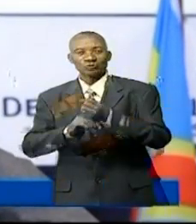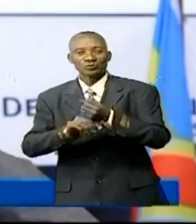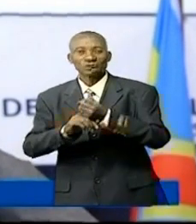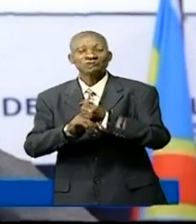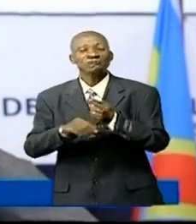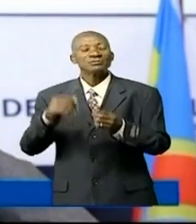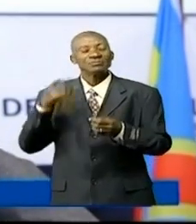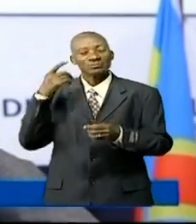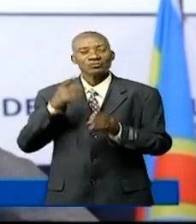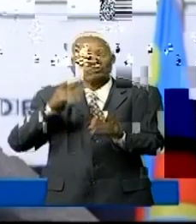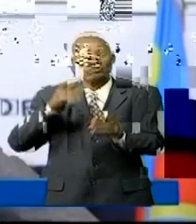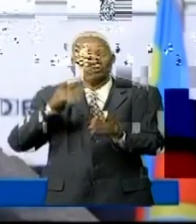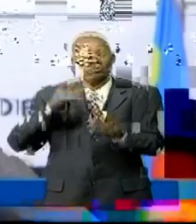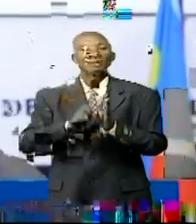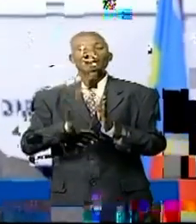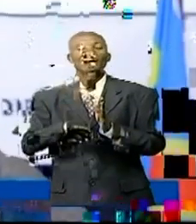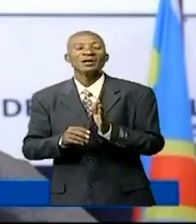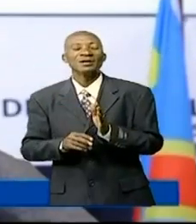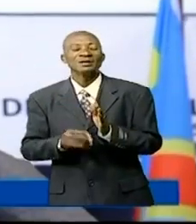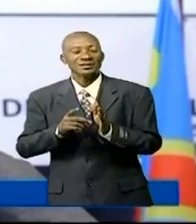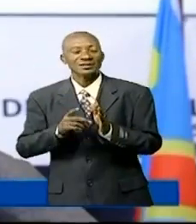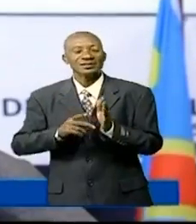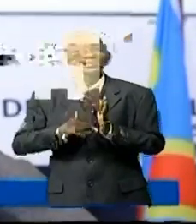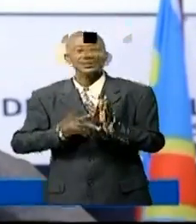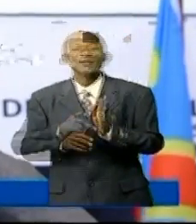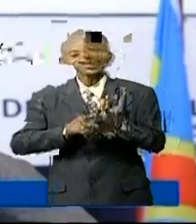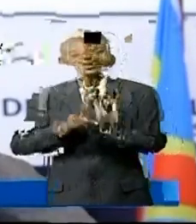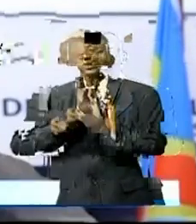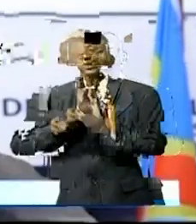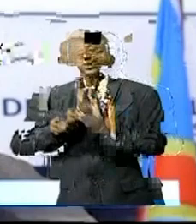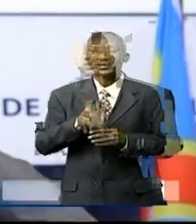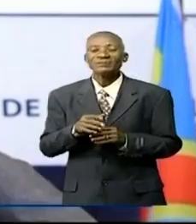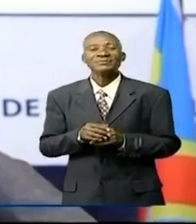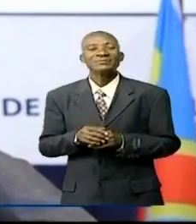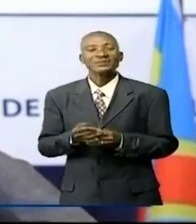montrer à la population que là où vient la manne pétrolière,